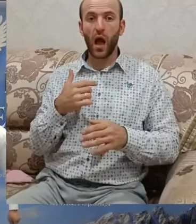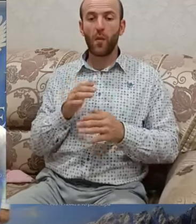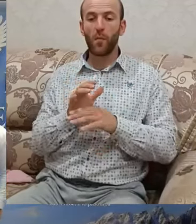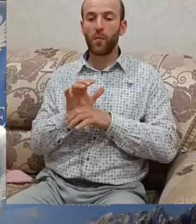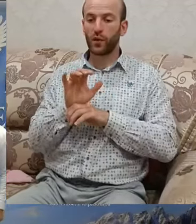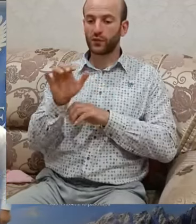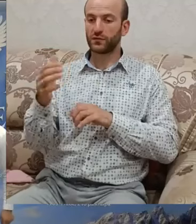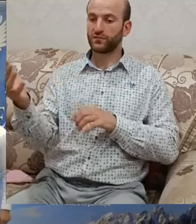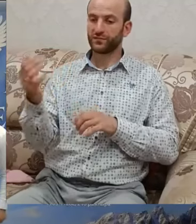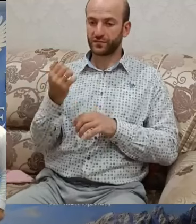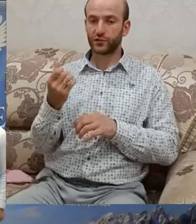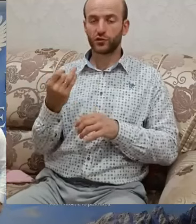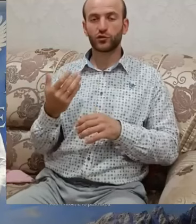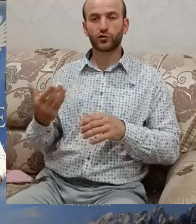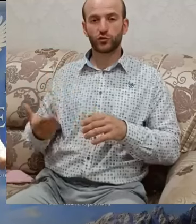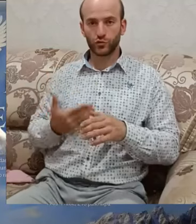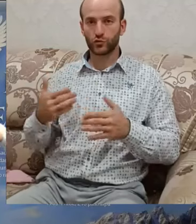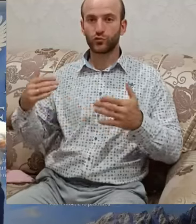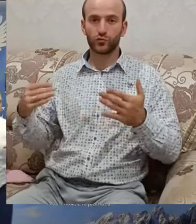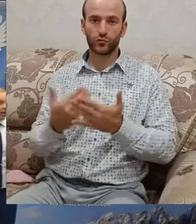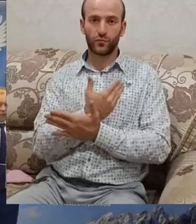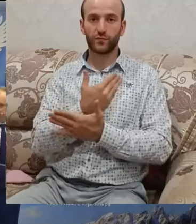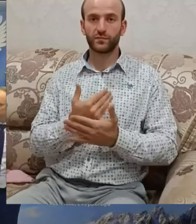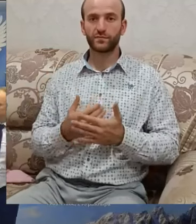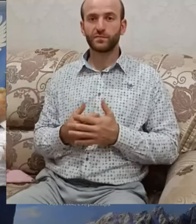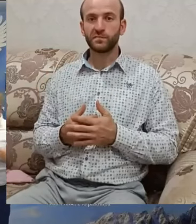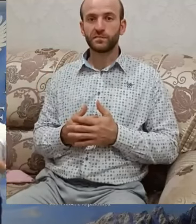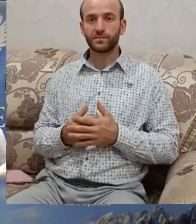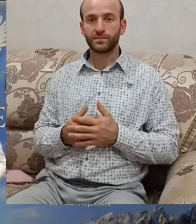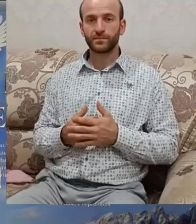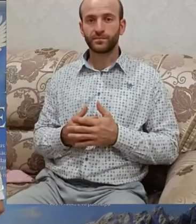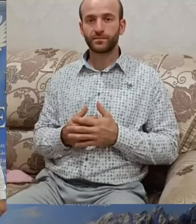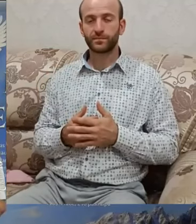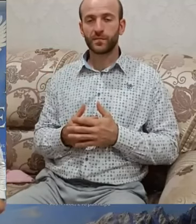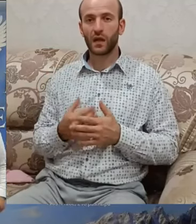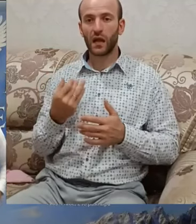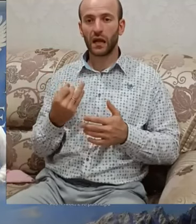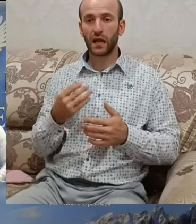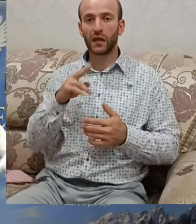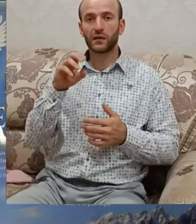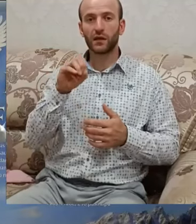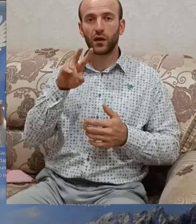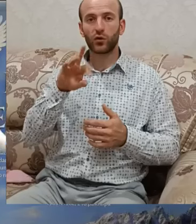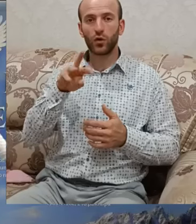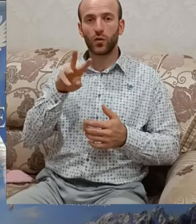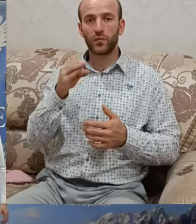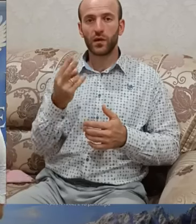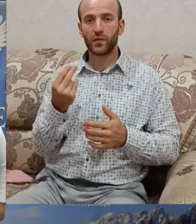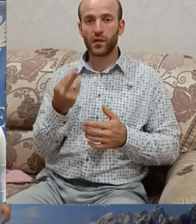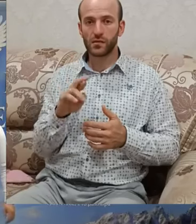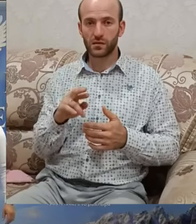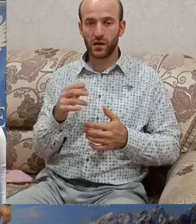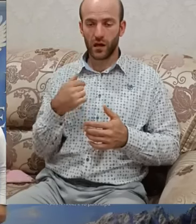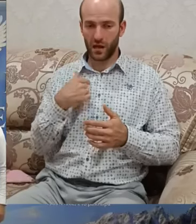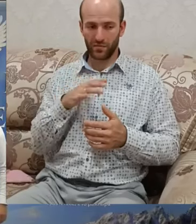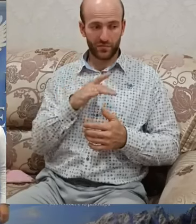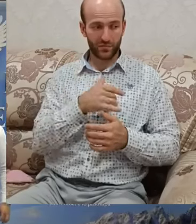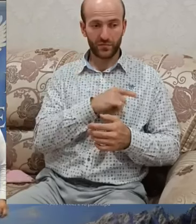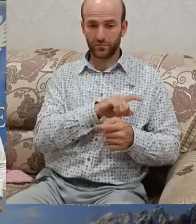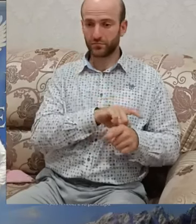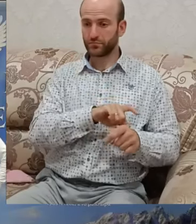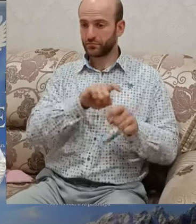živu zanovo. Jūs žinote, aš atėjau iš denominacinio pasaulio. Вы знаете, я kaip ir dauguma iš mūsų. Из